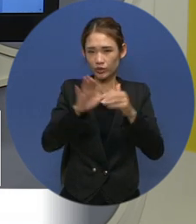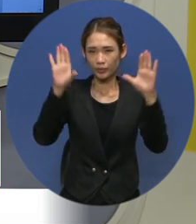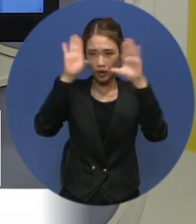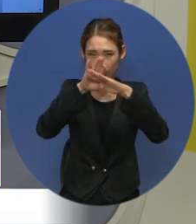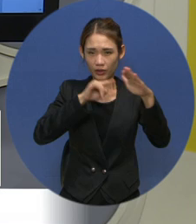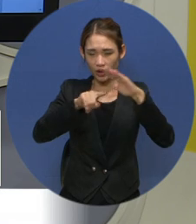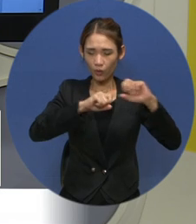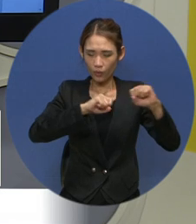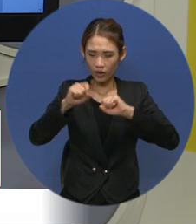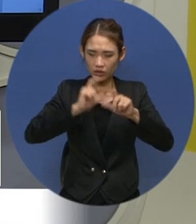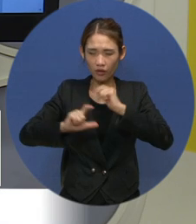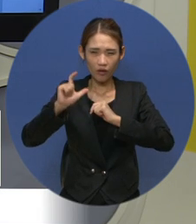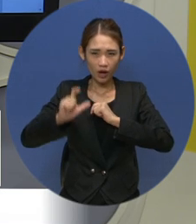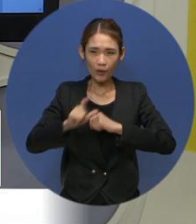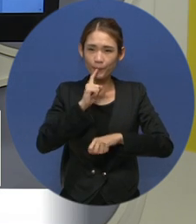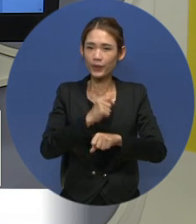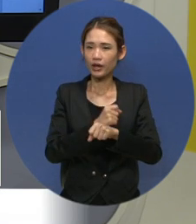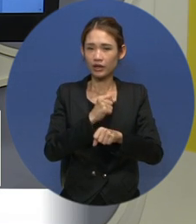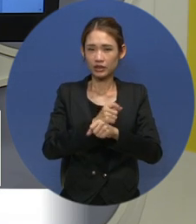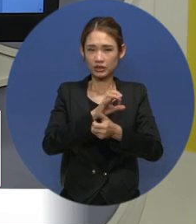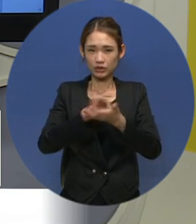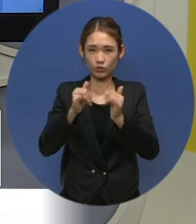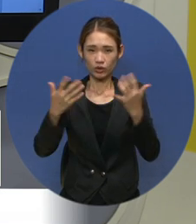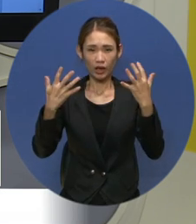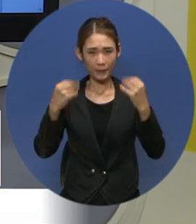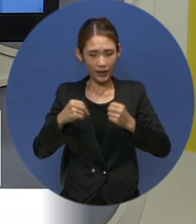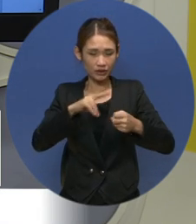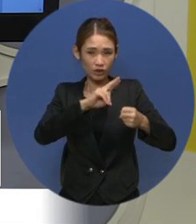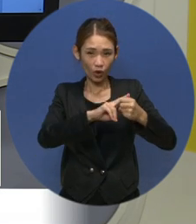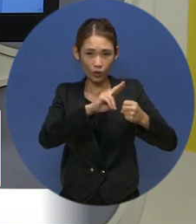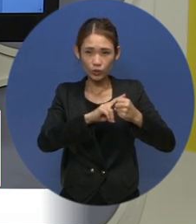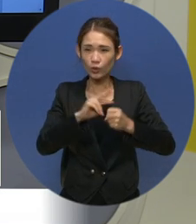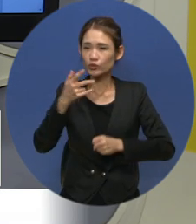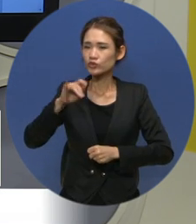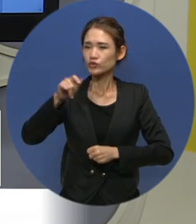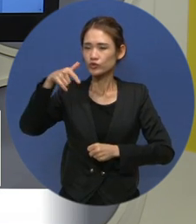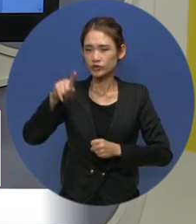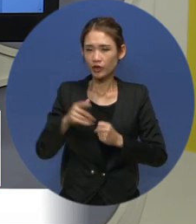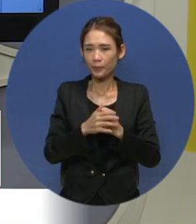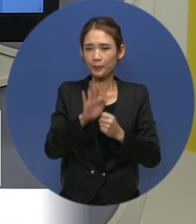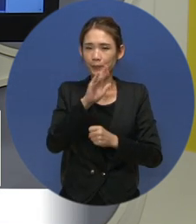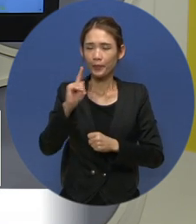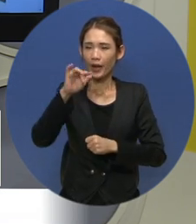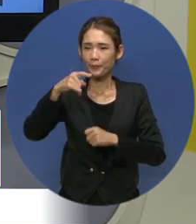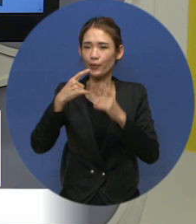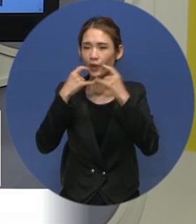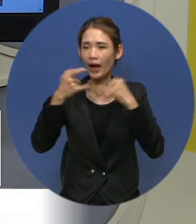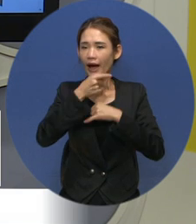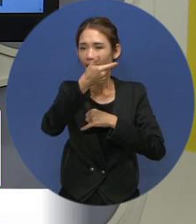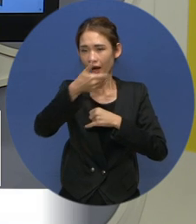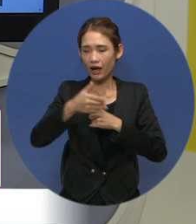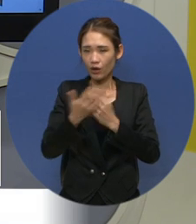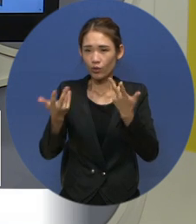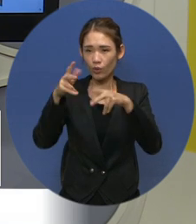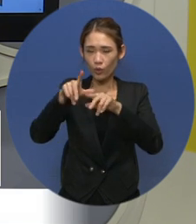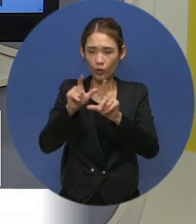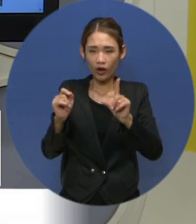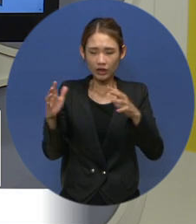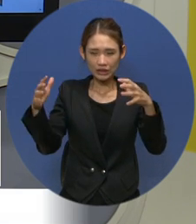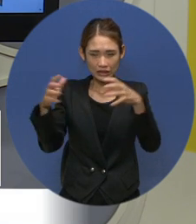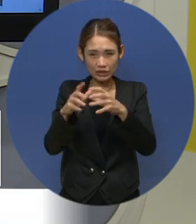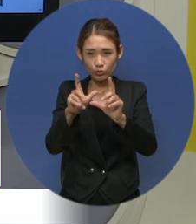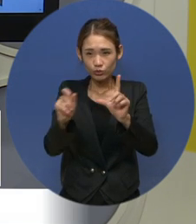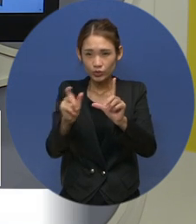하는데요 먼저 이용객이 많은 여의도와 뚝섬 반포한강공원 의 일부 밀집지역 은